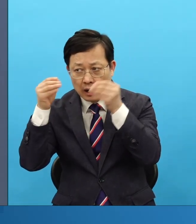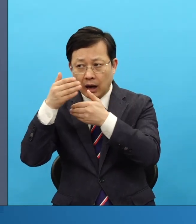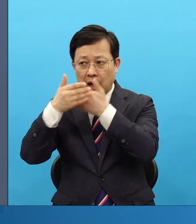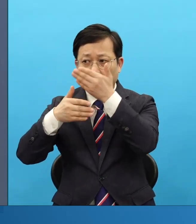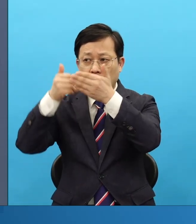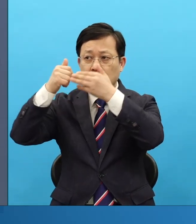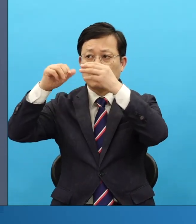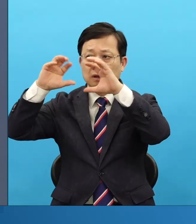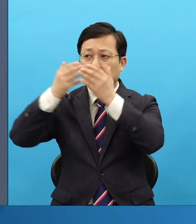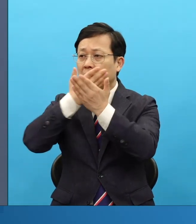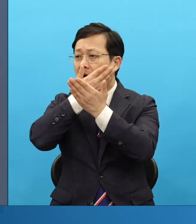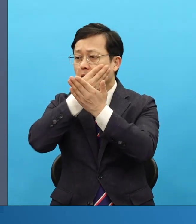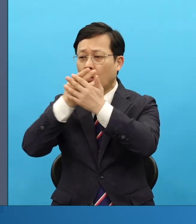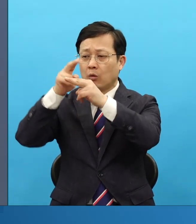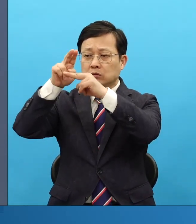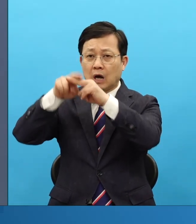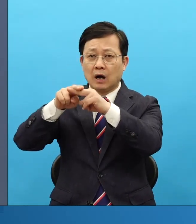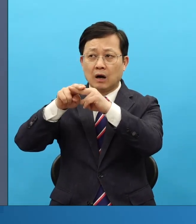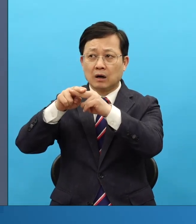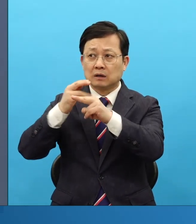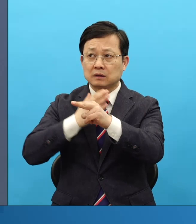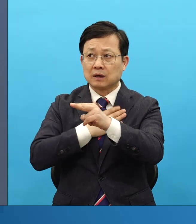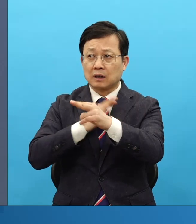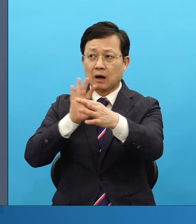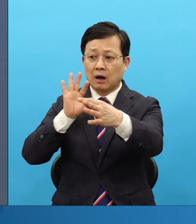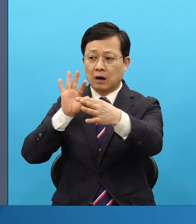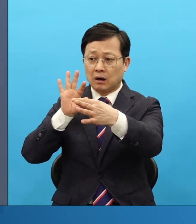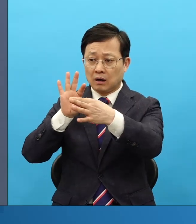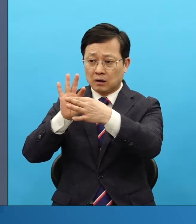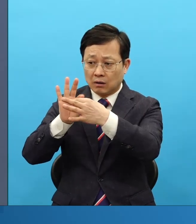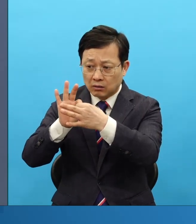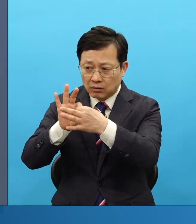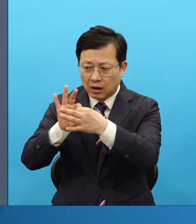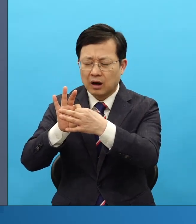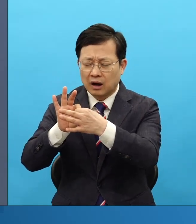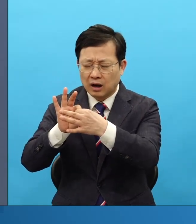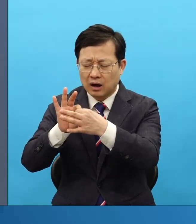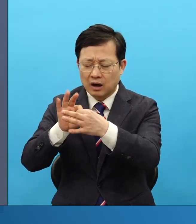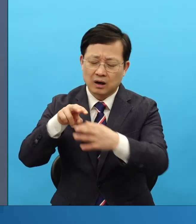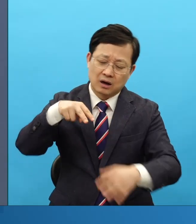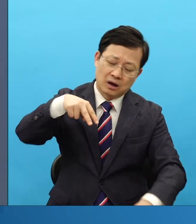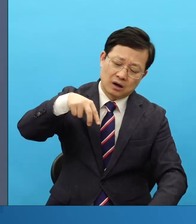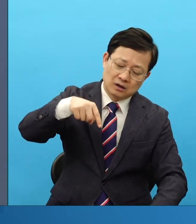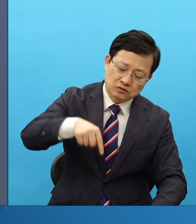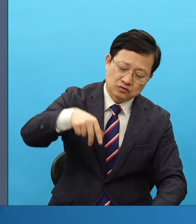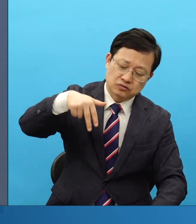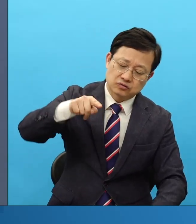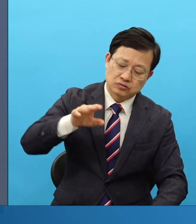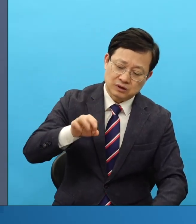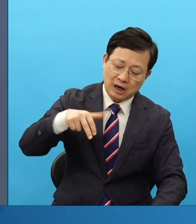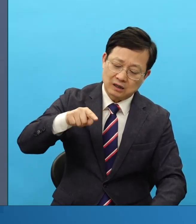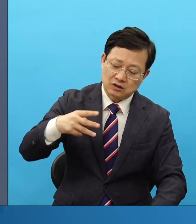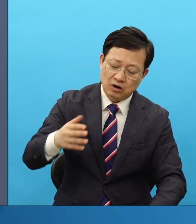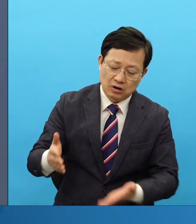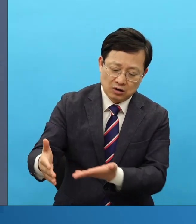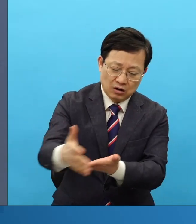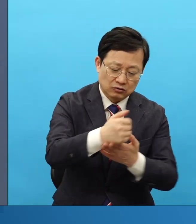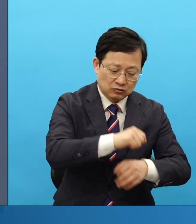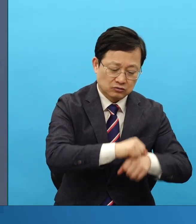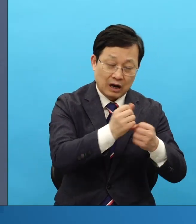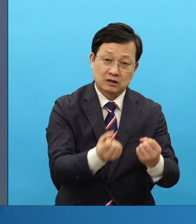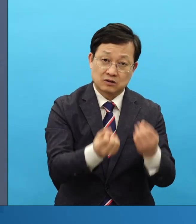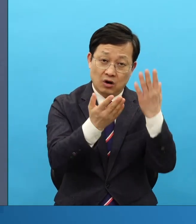your background is the throne. 그래서 그걸 보고 수장절 하기도 하고 추수절 이렇게 얘기합니다. And so we call that